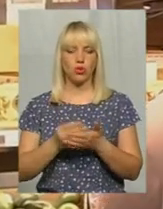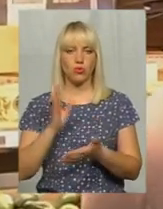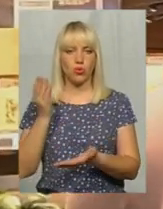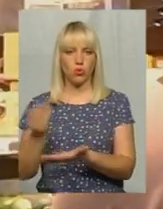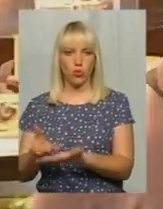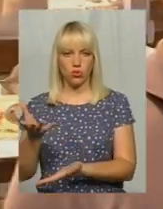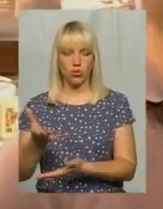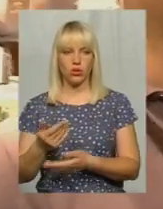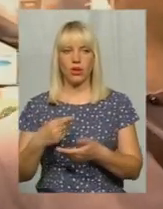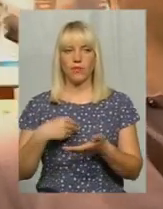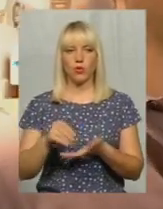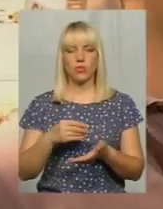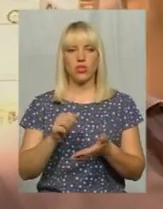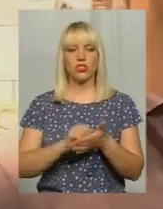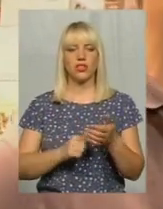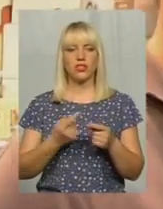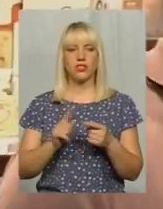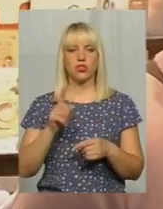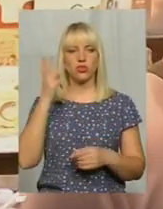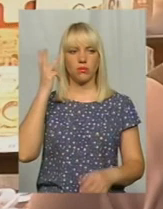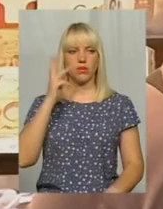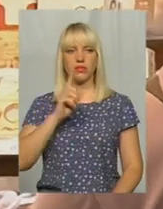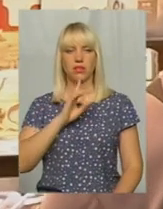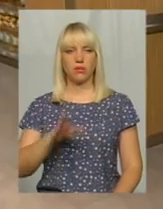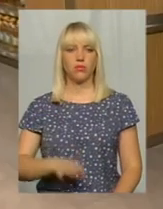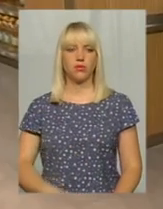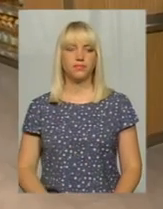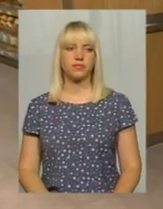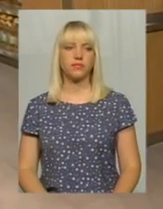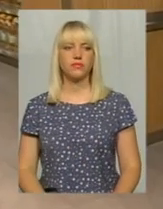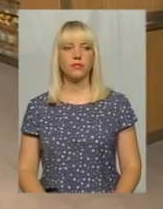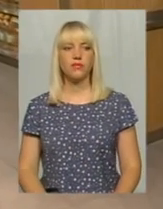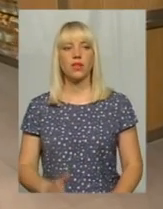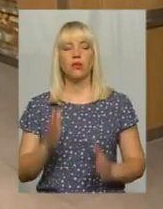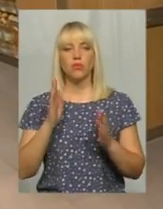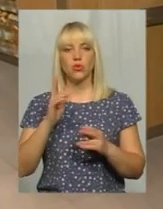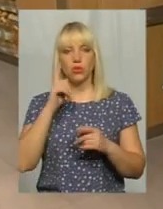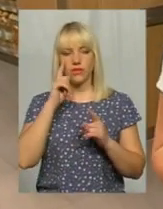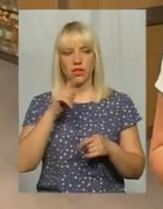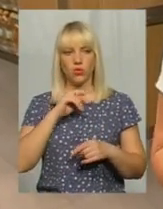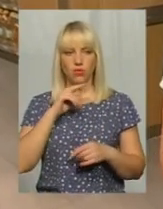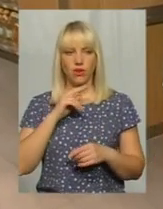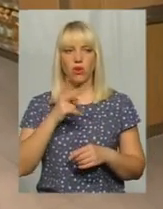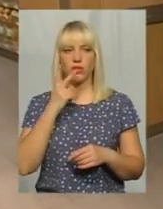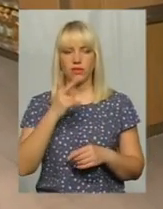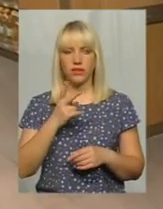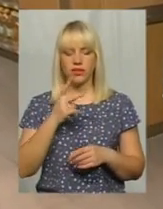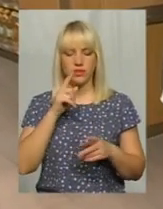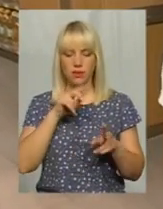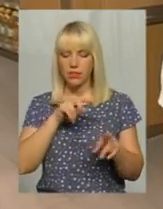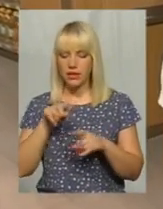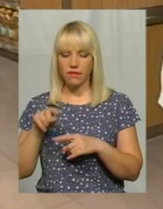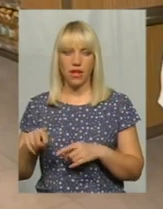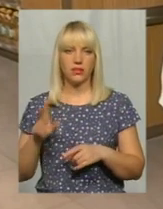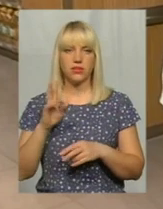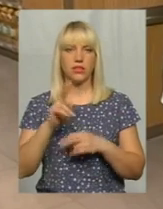то купувати їх тільки через те, що вони хмельницькі, ну навряд чи. Тепер буду звертати увагу, дивитися, придивлятися. Звичайно, буду